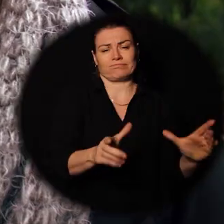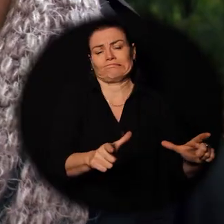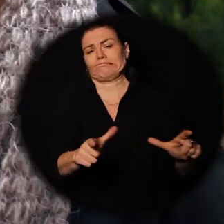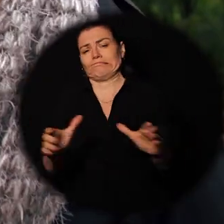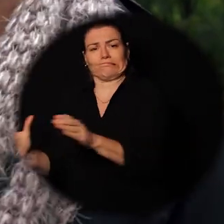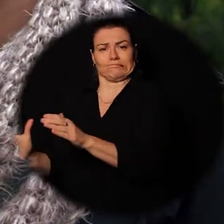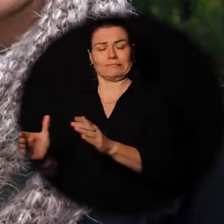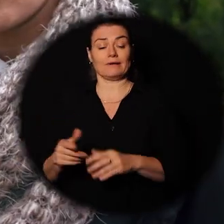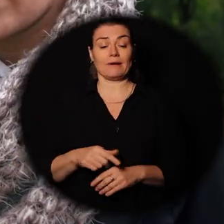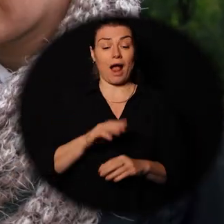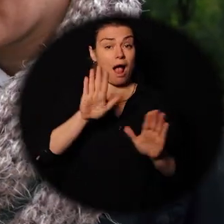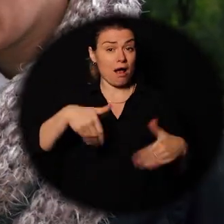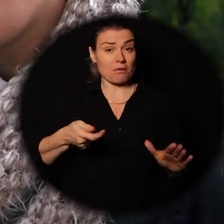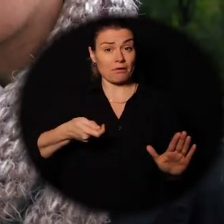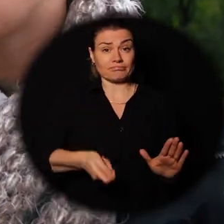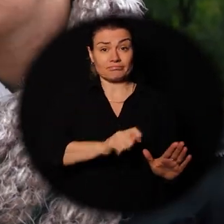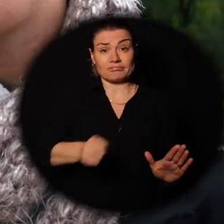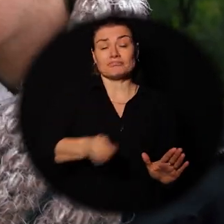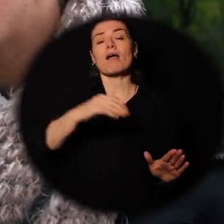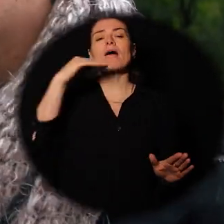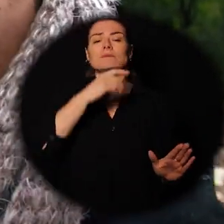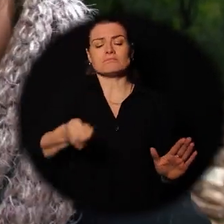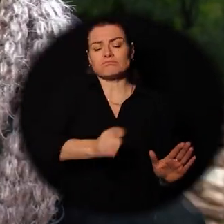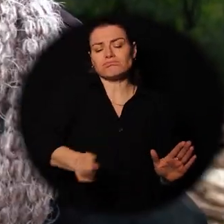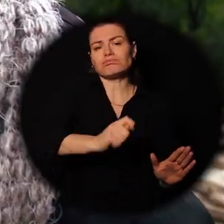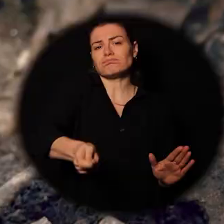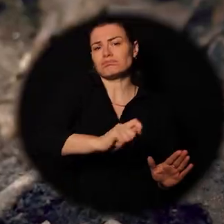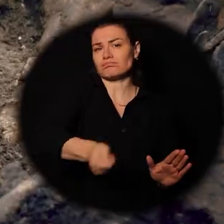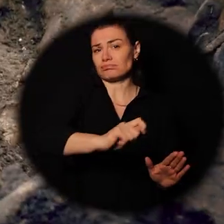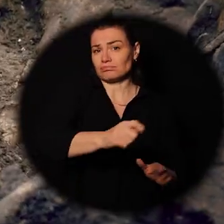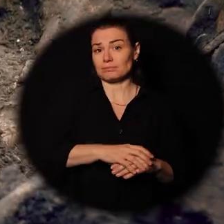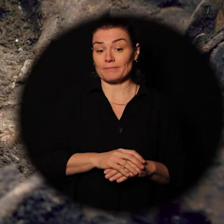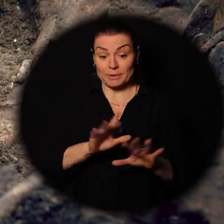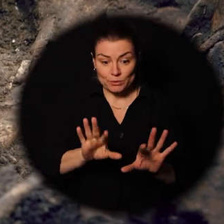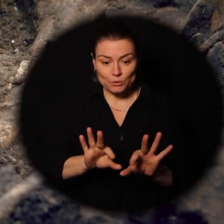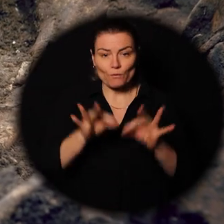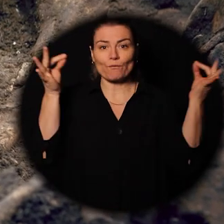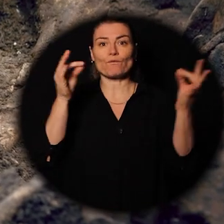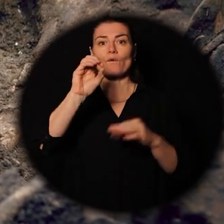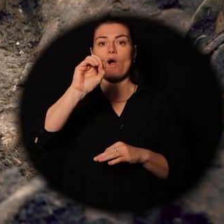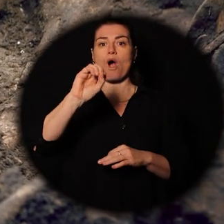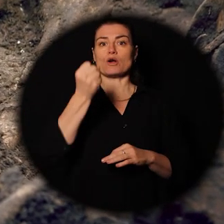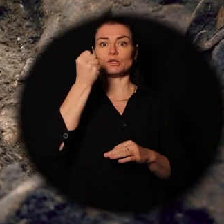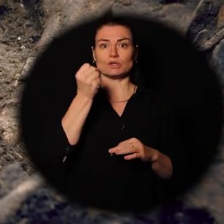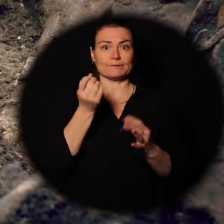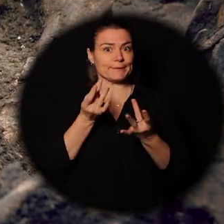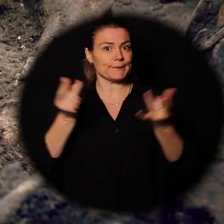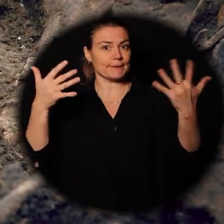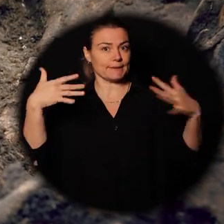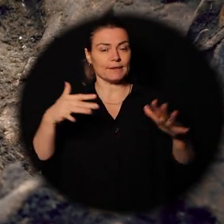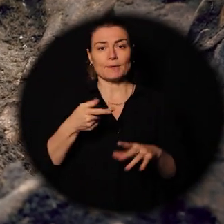décapage un peu plus rapide avec la truelle. Et dès qu'on arrive sur les premiers ossements, on utilise donc des outils de dentiste, mais